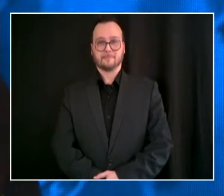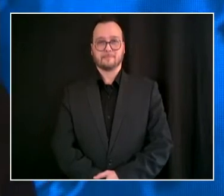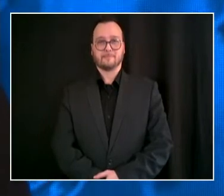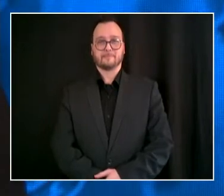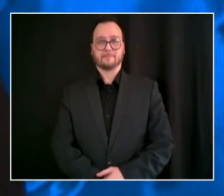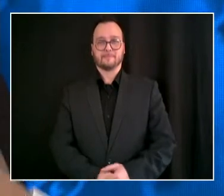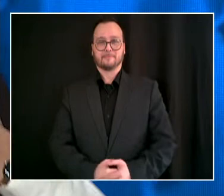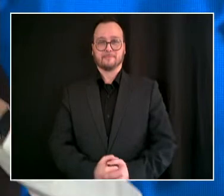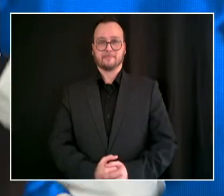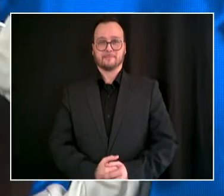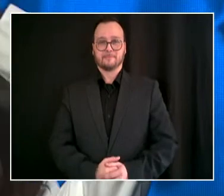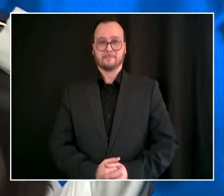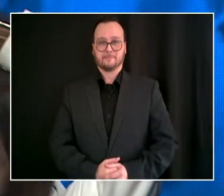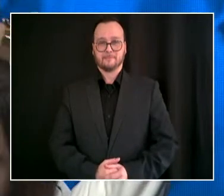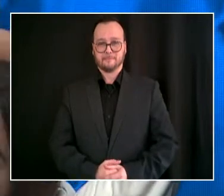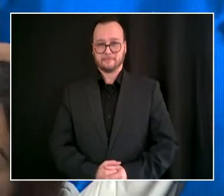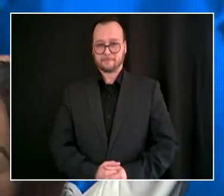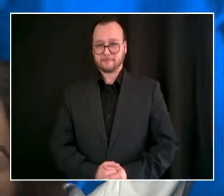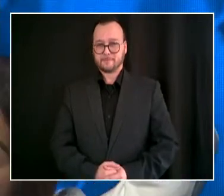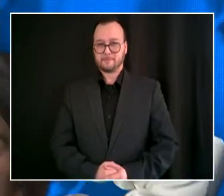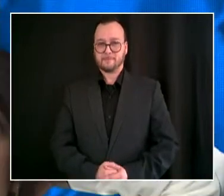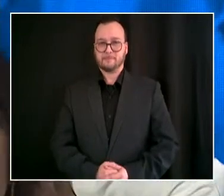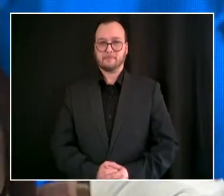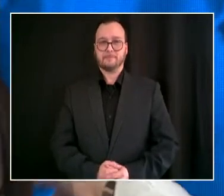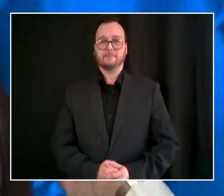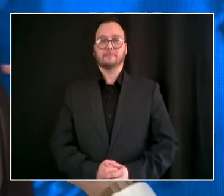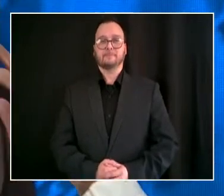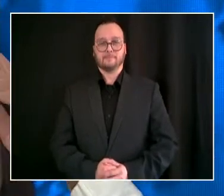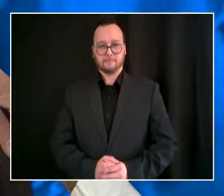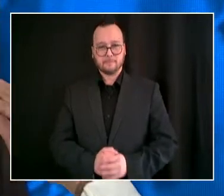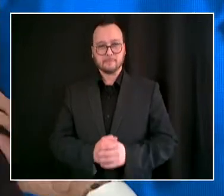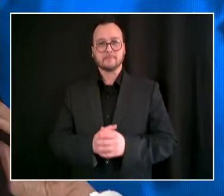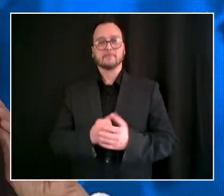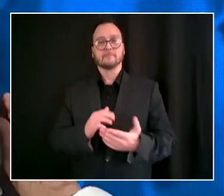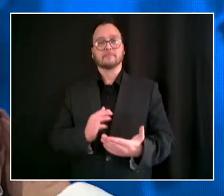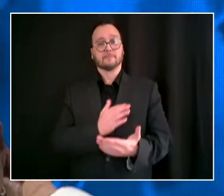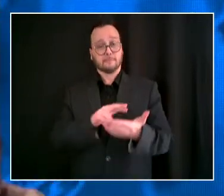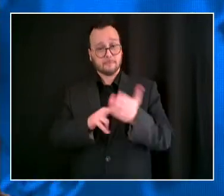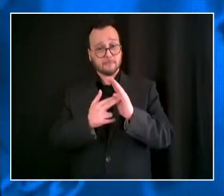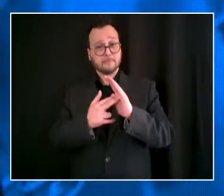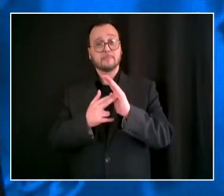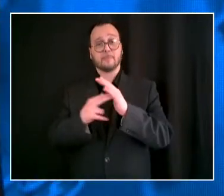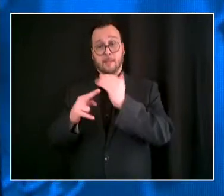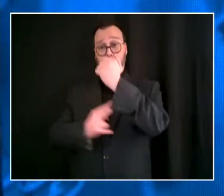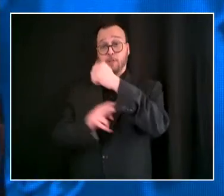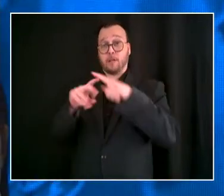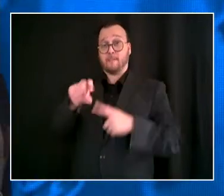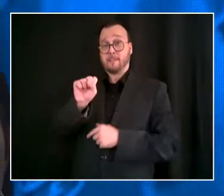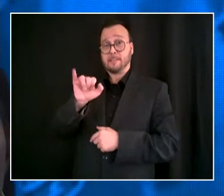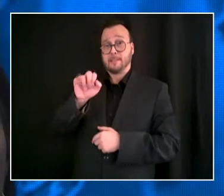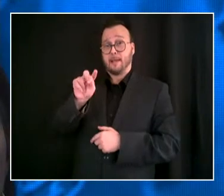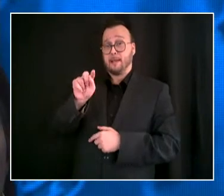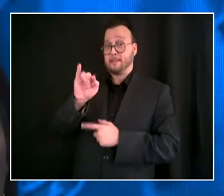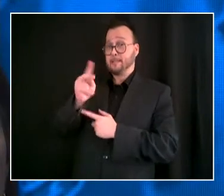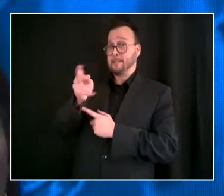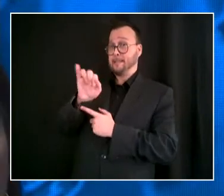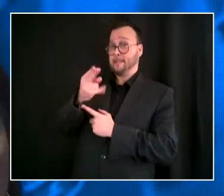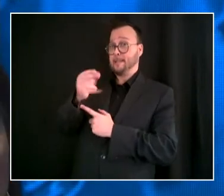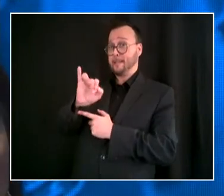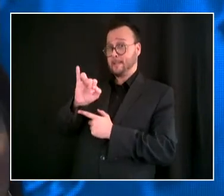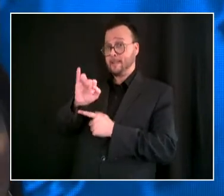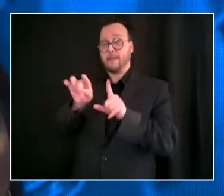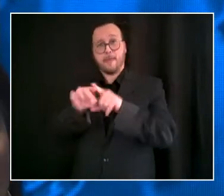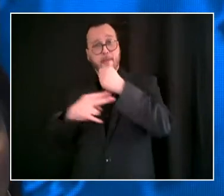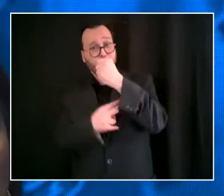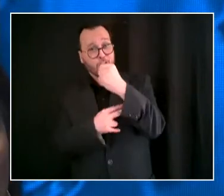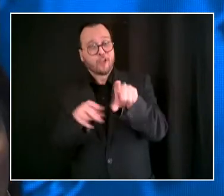शान्तिः. Shanti means the praise Om Shanti is also used as a greeting